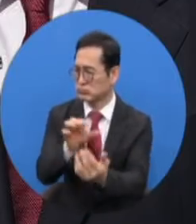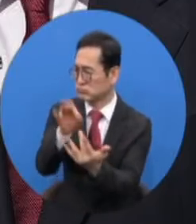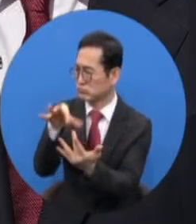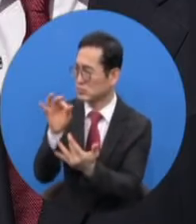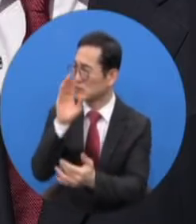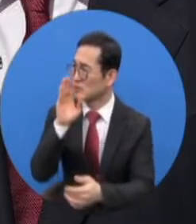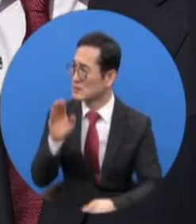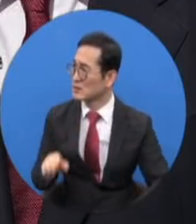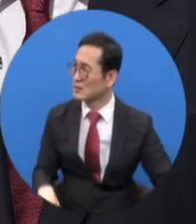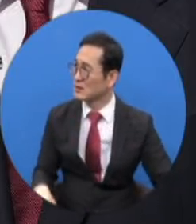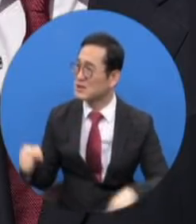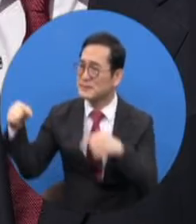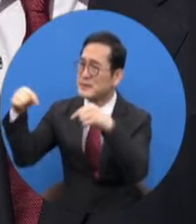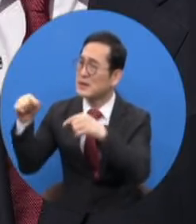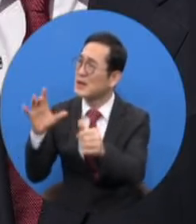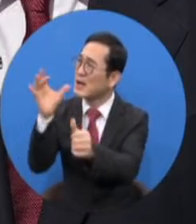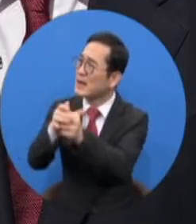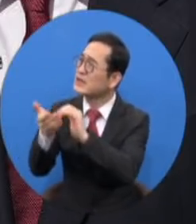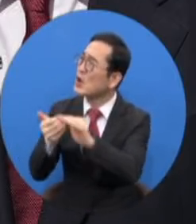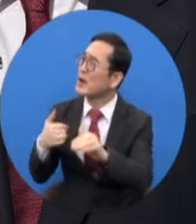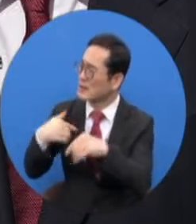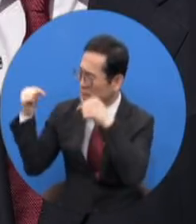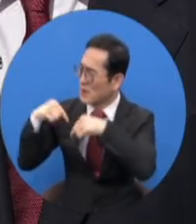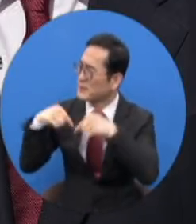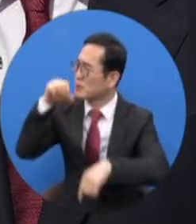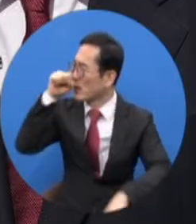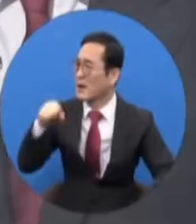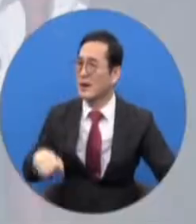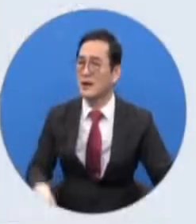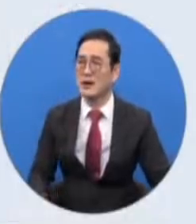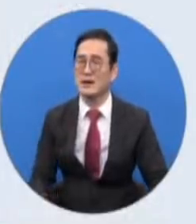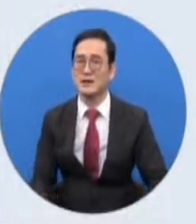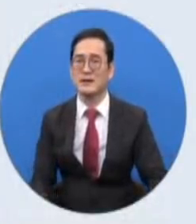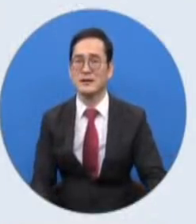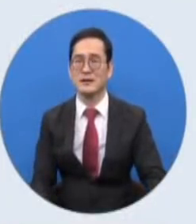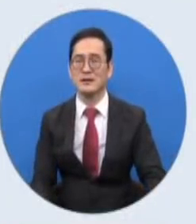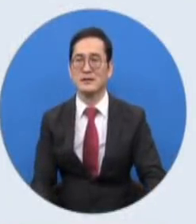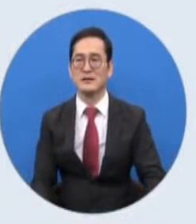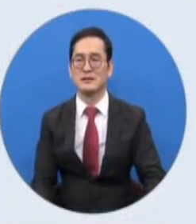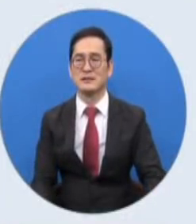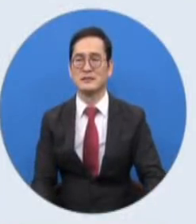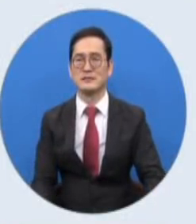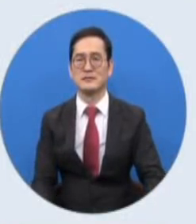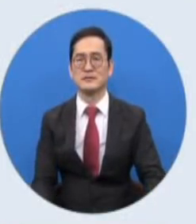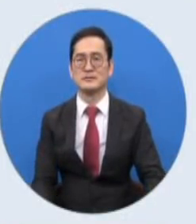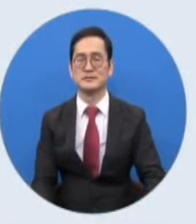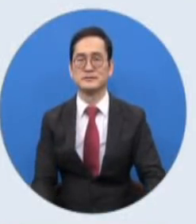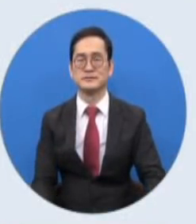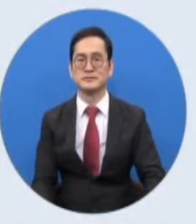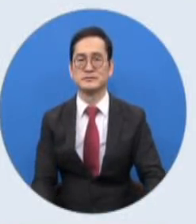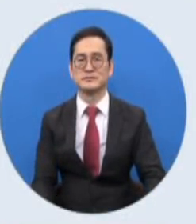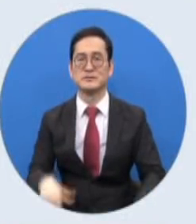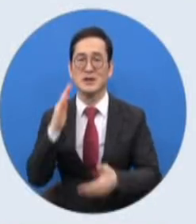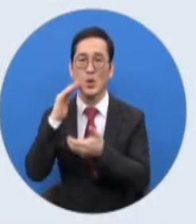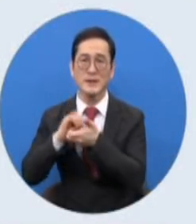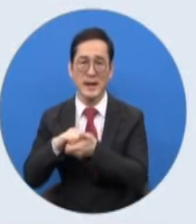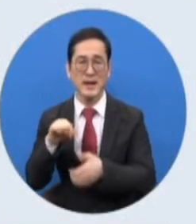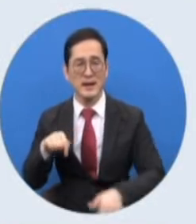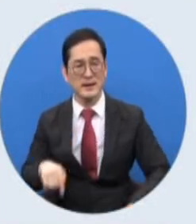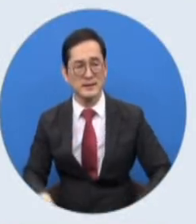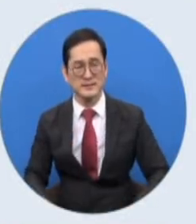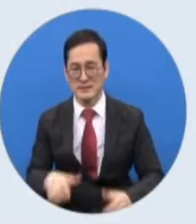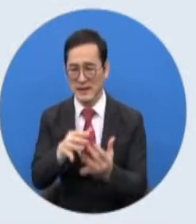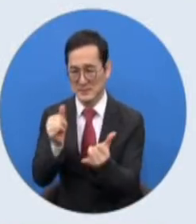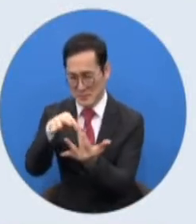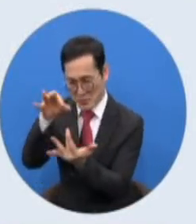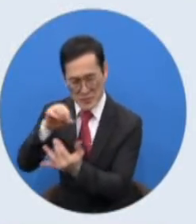대통령 측에게 얘기를 했다는 거죠. 자, 여기서도 좀 합의가 안 됐다. 청와대 인사권과 사면권은 문 대통령에게